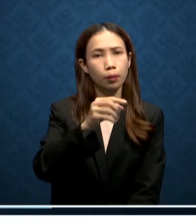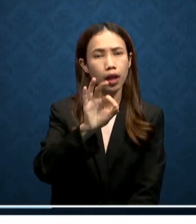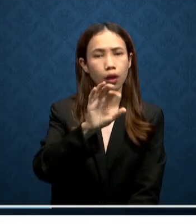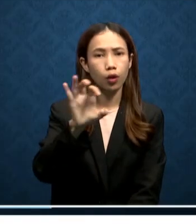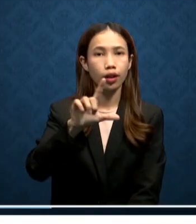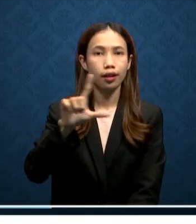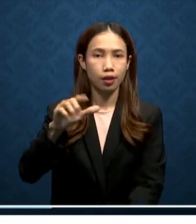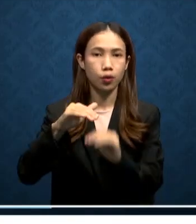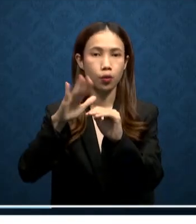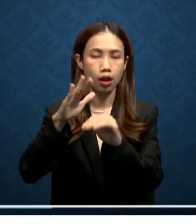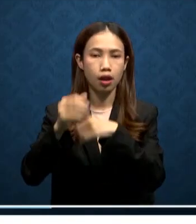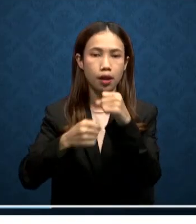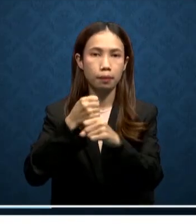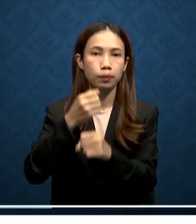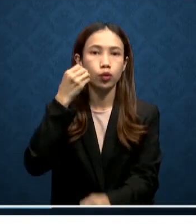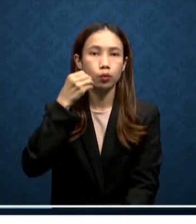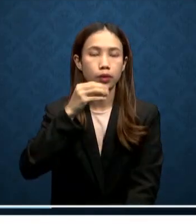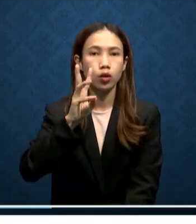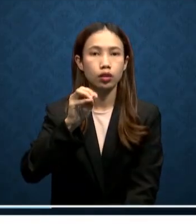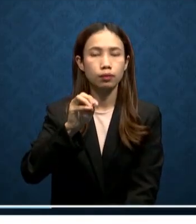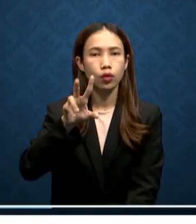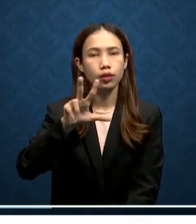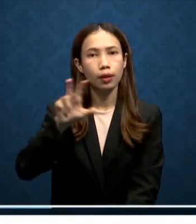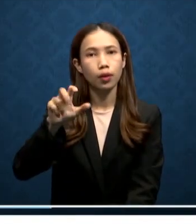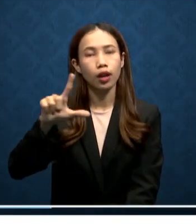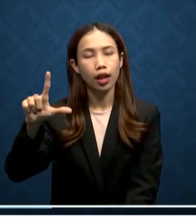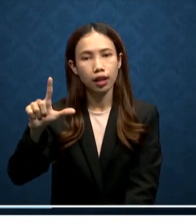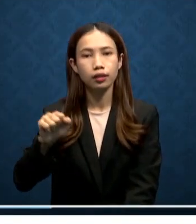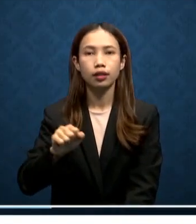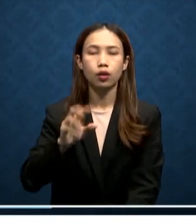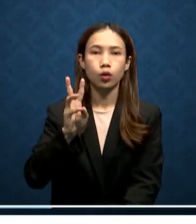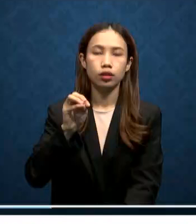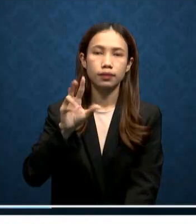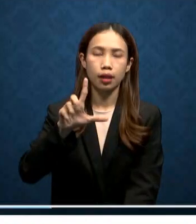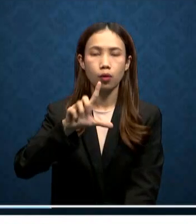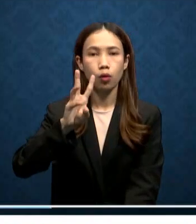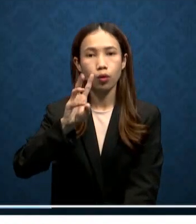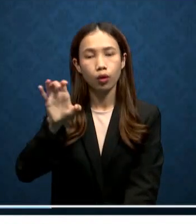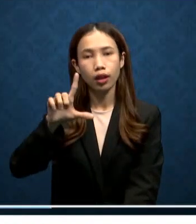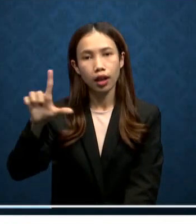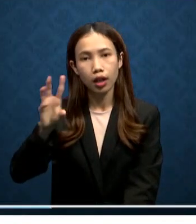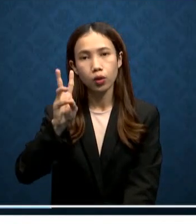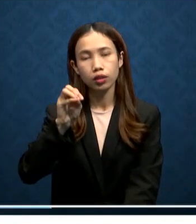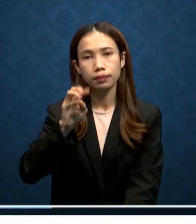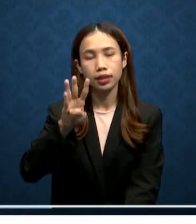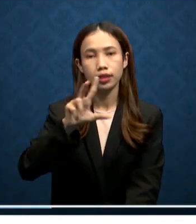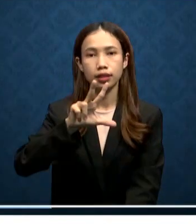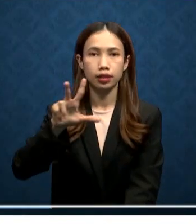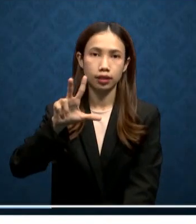ล้านนะทุกปีนะ 62นี่ 300ปล้าน 63นี่ 600กว่าล้าน 64